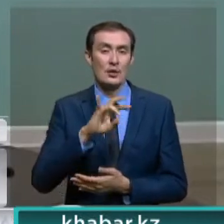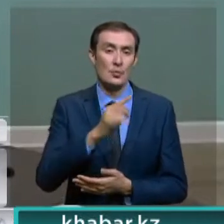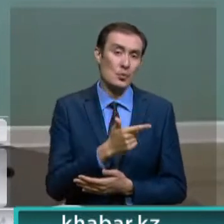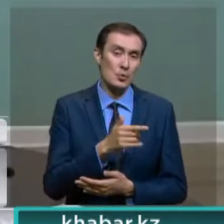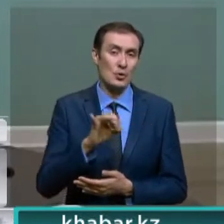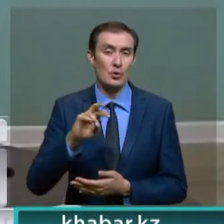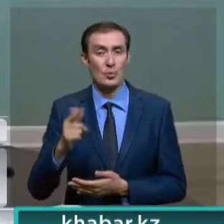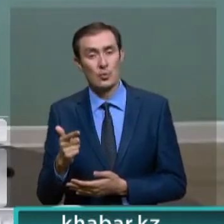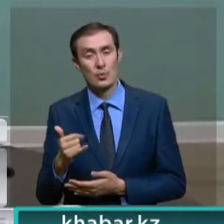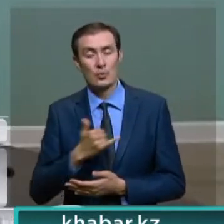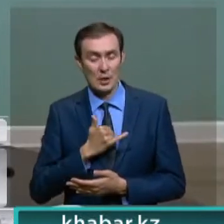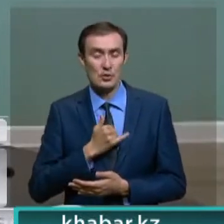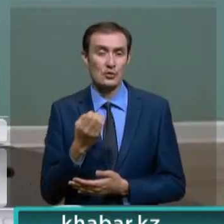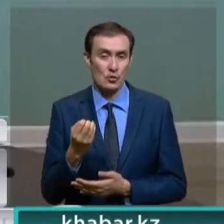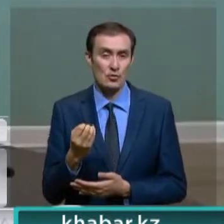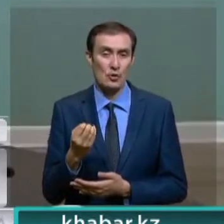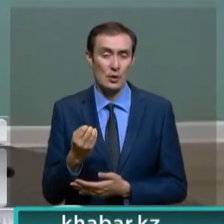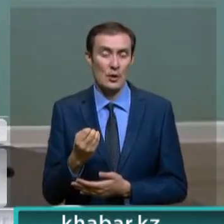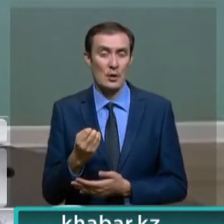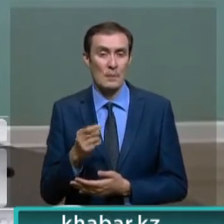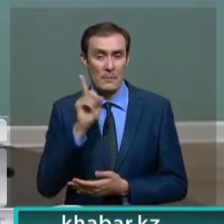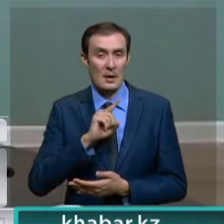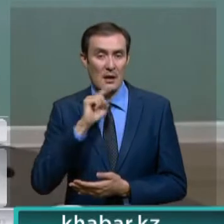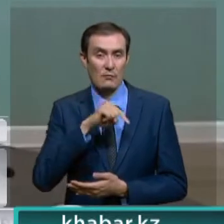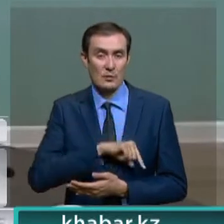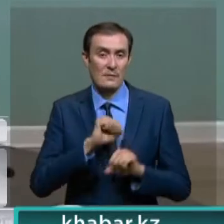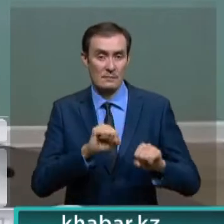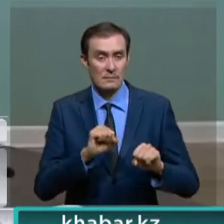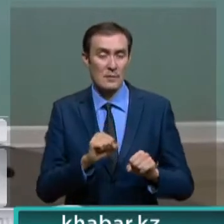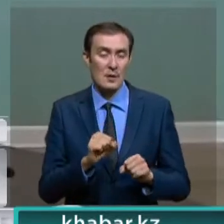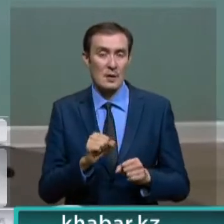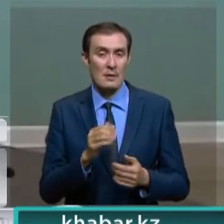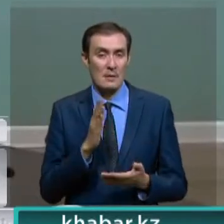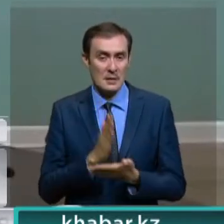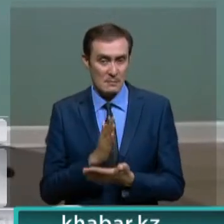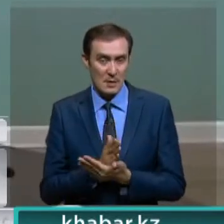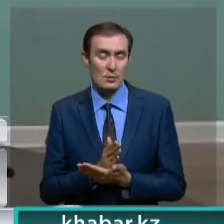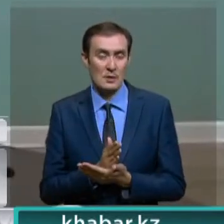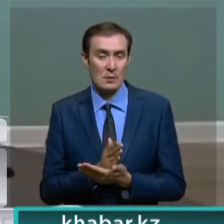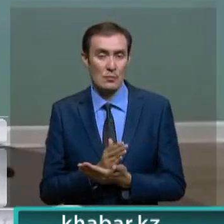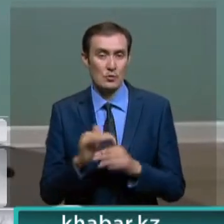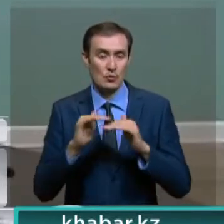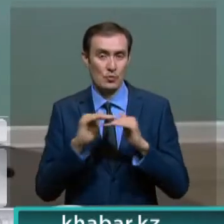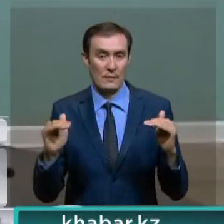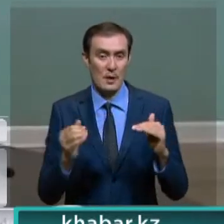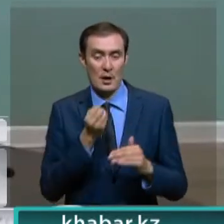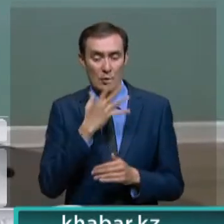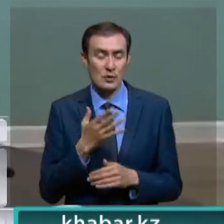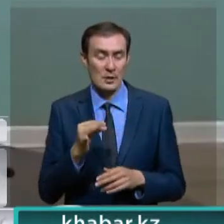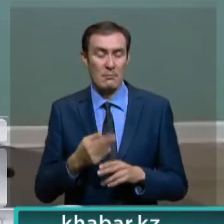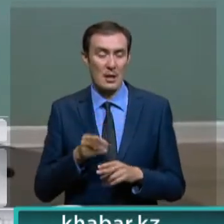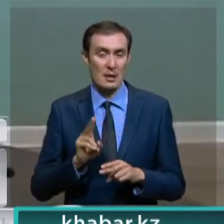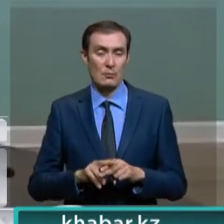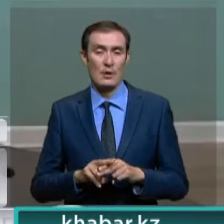поэтому у нас еще антитела в принципе они свежие такие уровень высокие поэтому